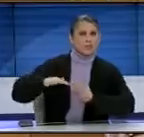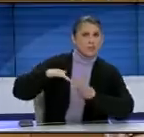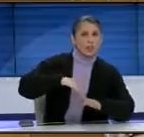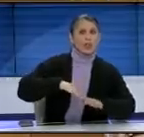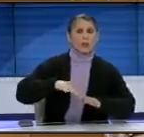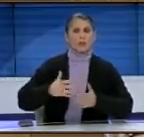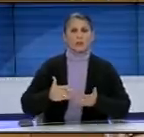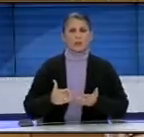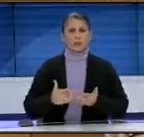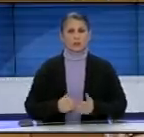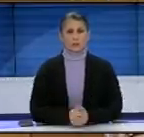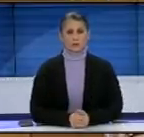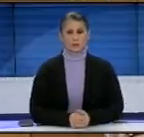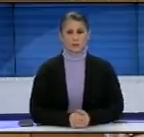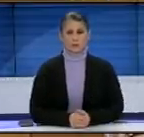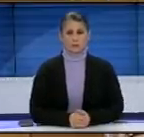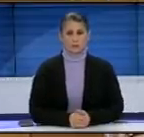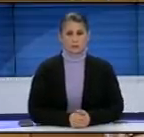Το προγκρόμ